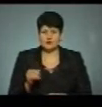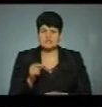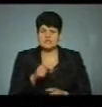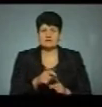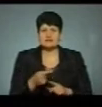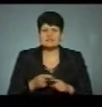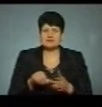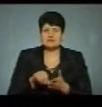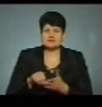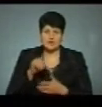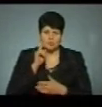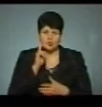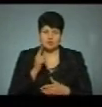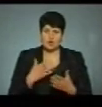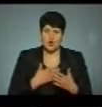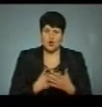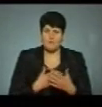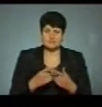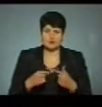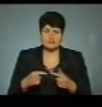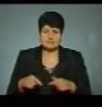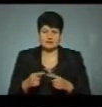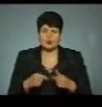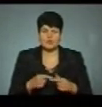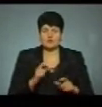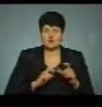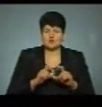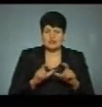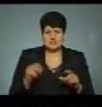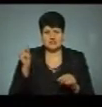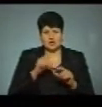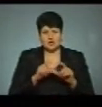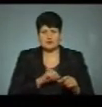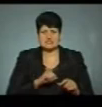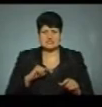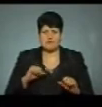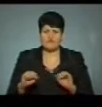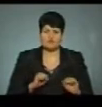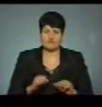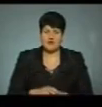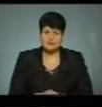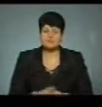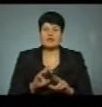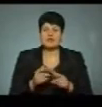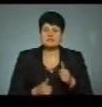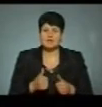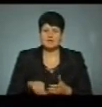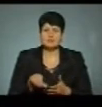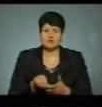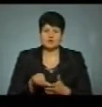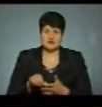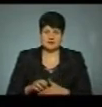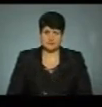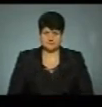це представники молодіжних громадських організацій та органів студентського і шкільного самоврядувань. Як змагалися учасники, Любов